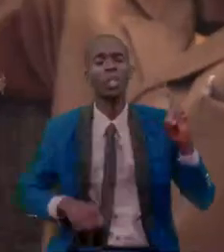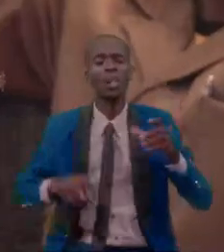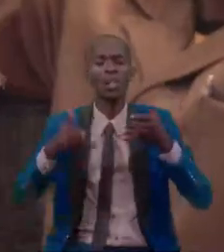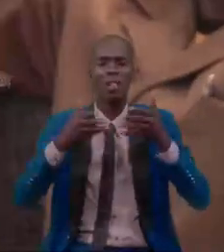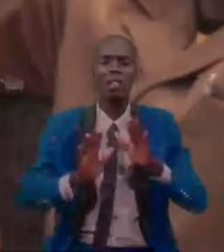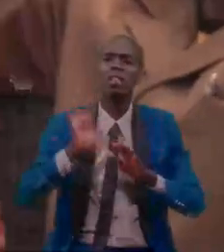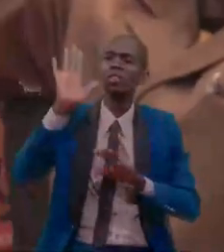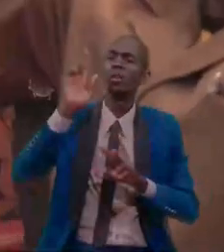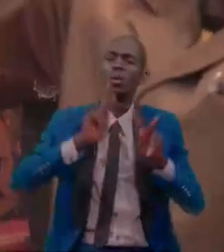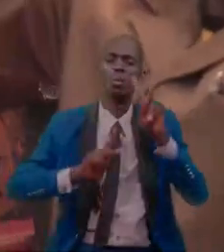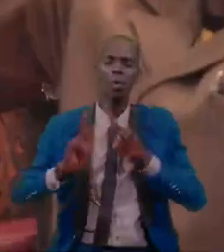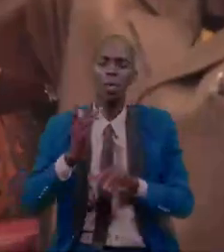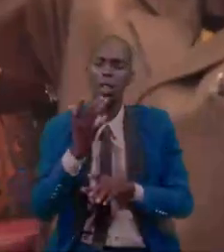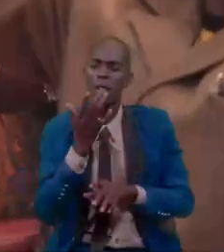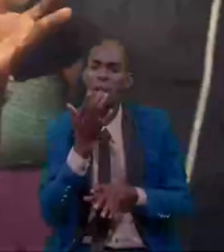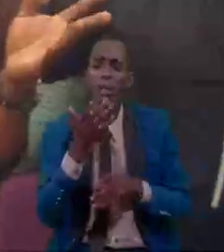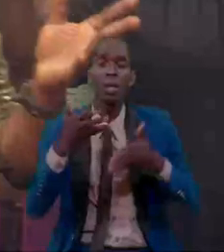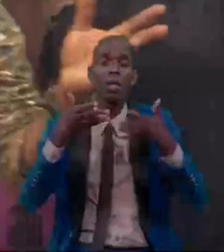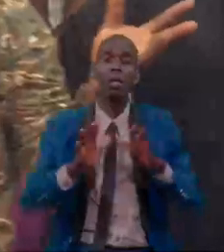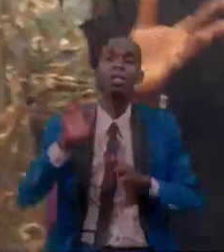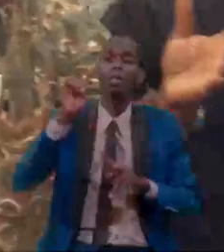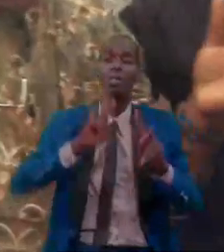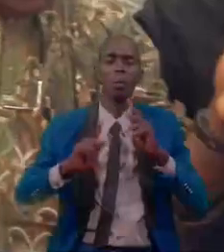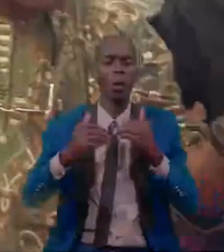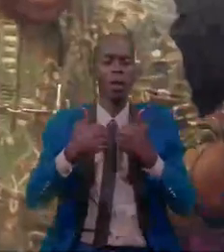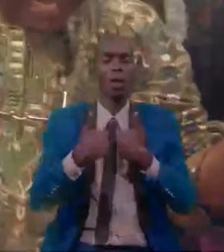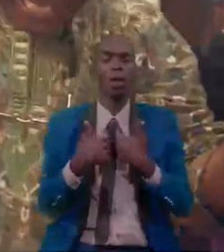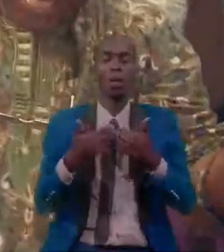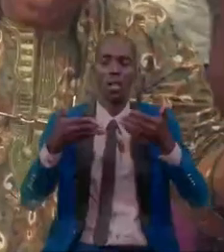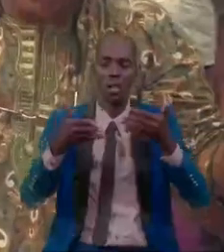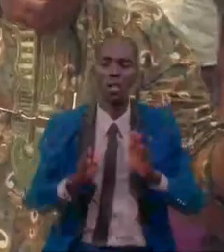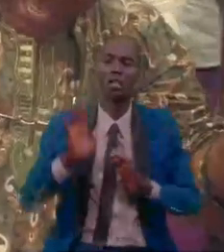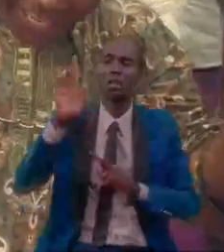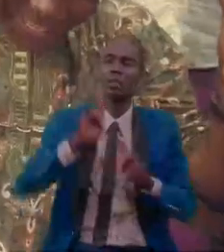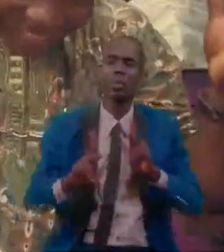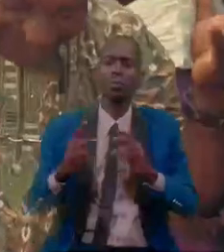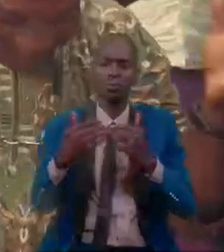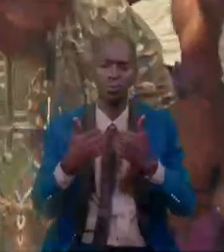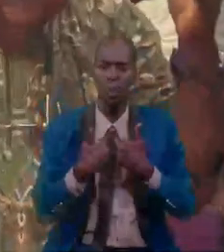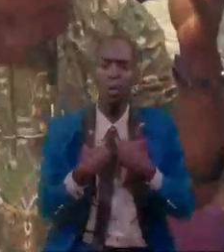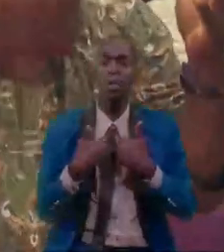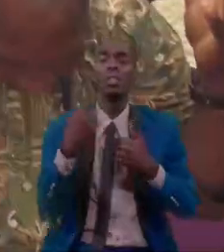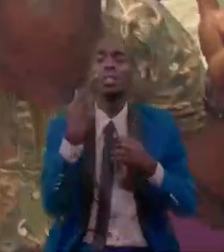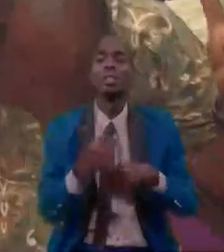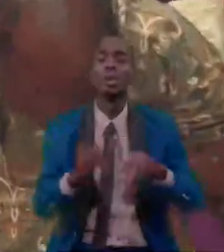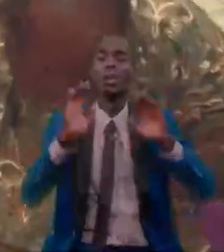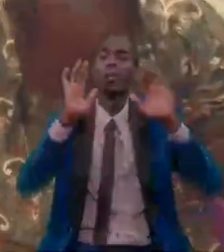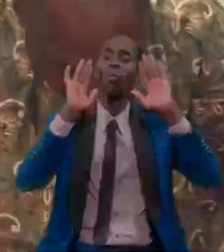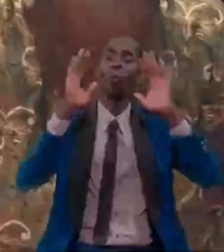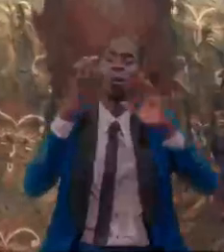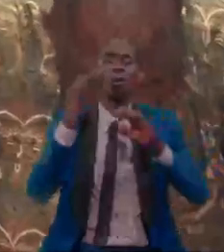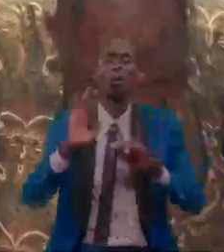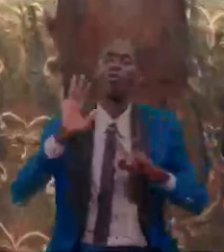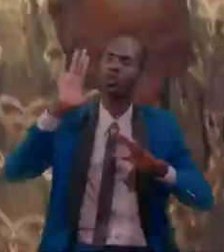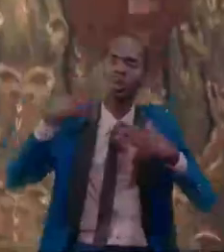Seigneur, que ton peuple goûte, que ton peuple ait, que ton peuple possède les